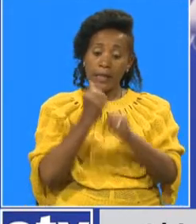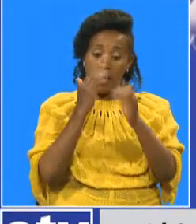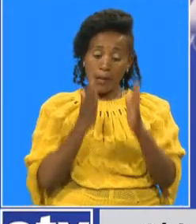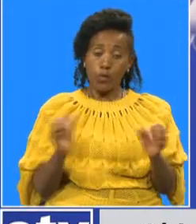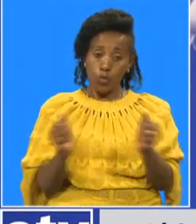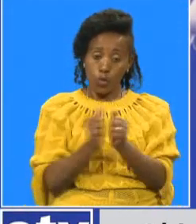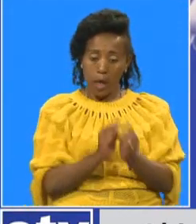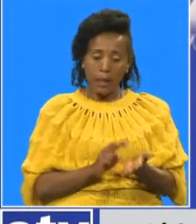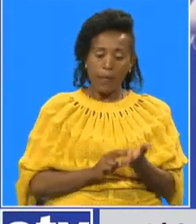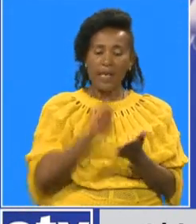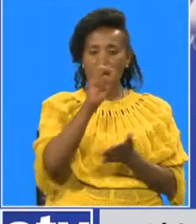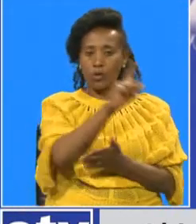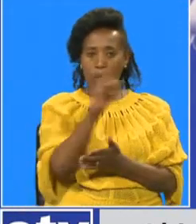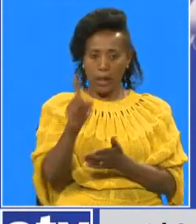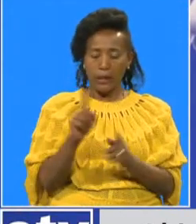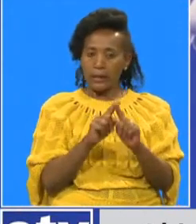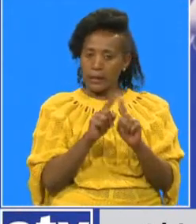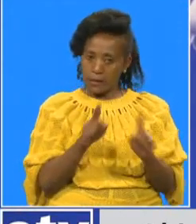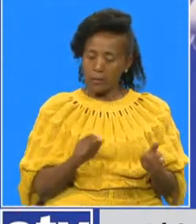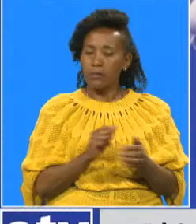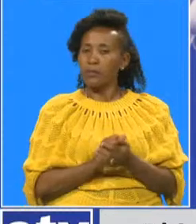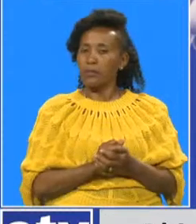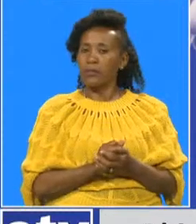ከሰራተኞች ጋር የሚነሱ አንዳንድ ግን